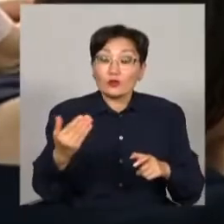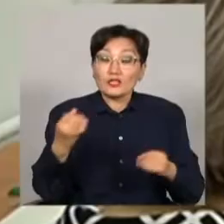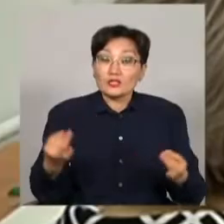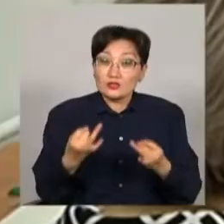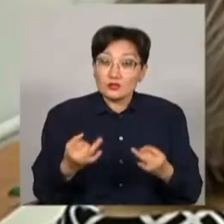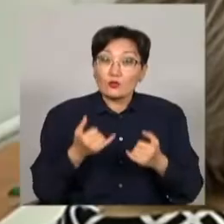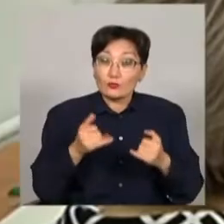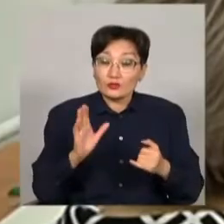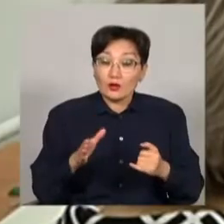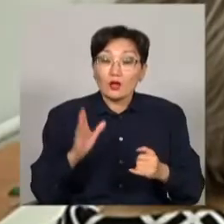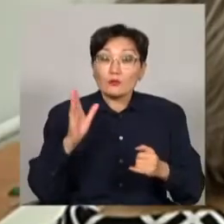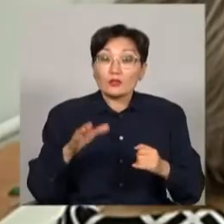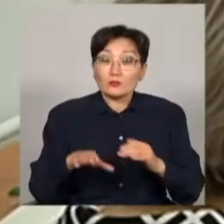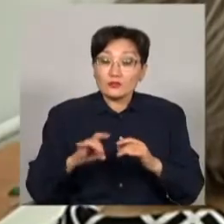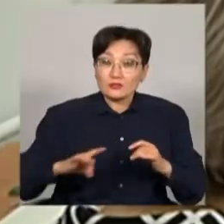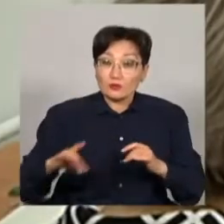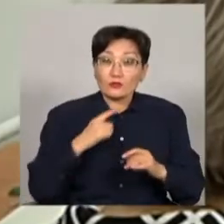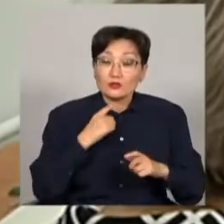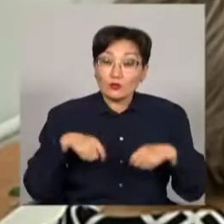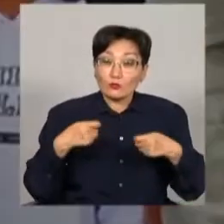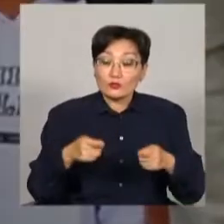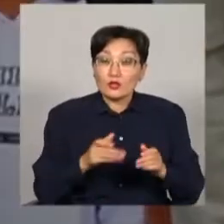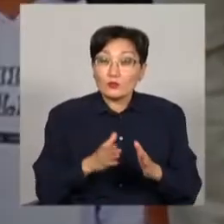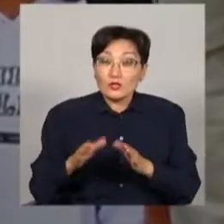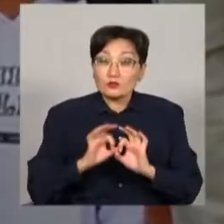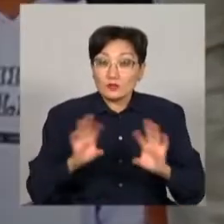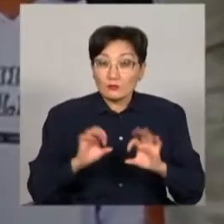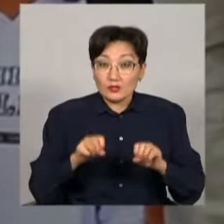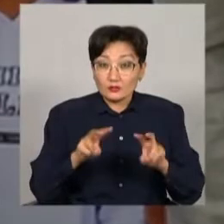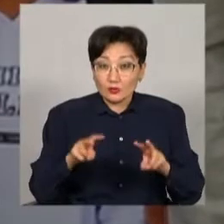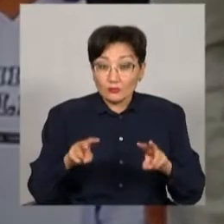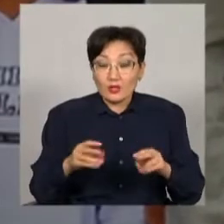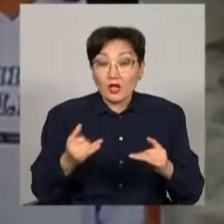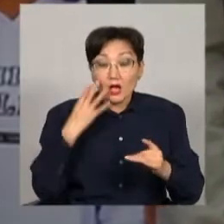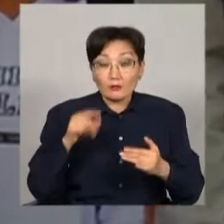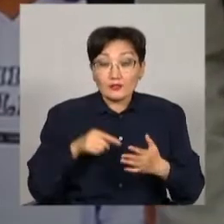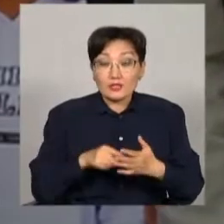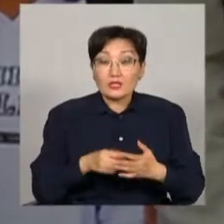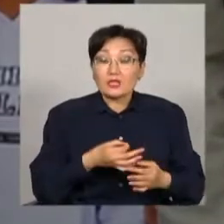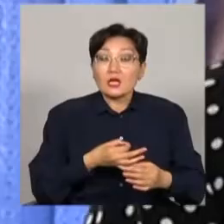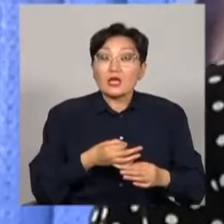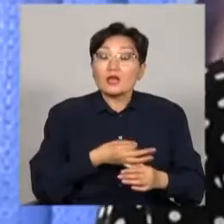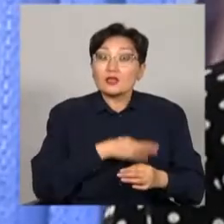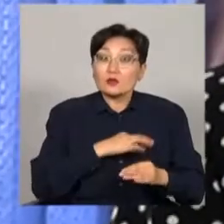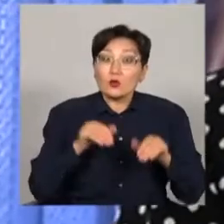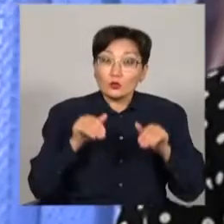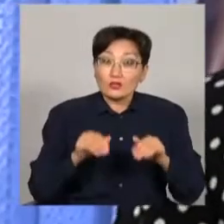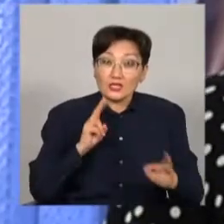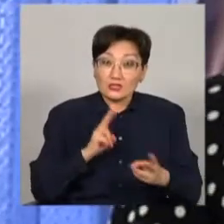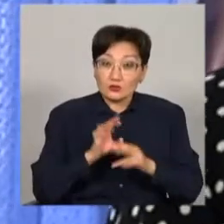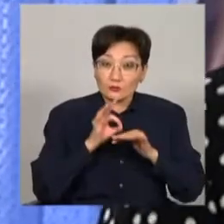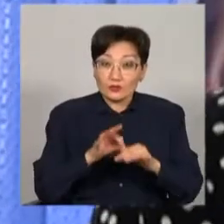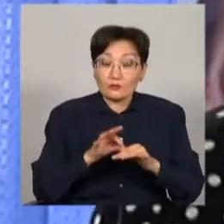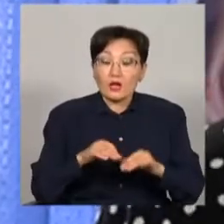болмақ. Бұл ретте алда болатын республикалық дауыс берудің жүйесін түсіндірген мамандар бүгін Алматыдағы Әділет колледжінде кездесу өткізді.